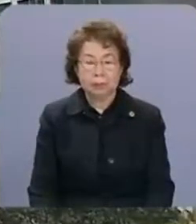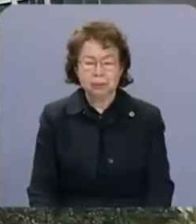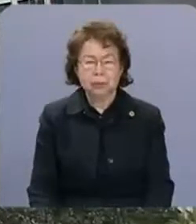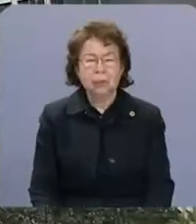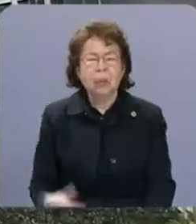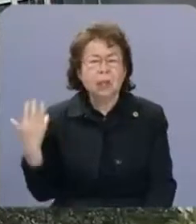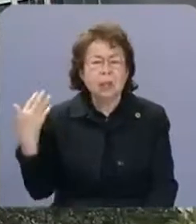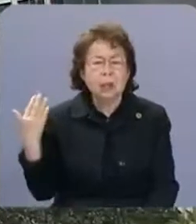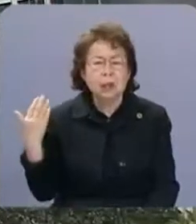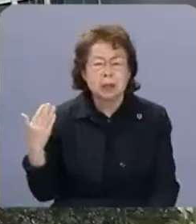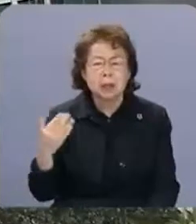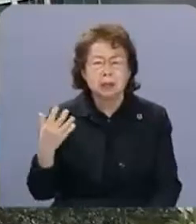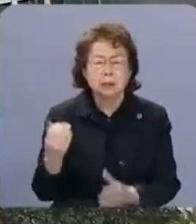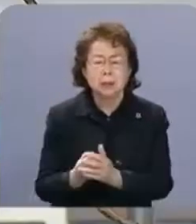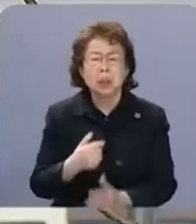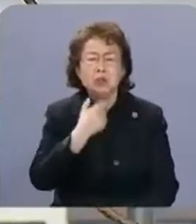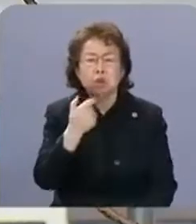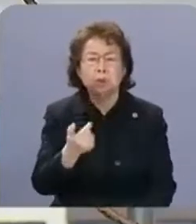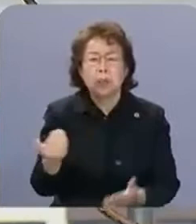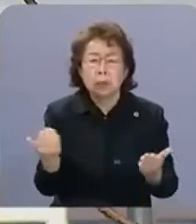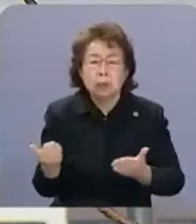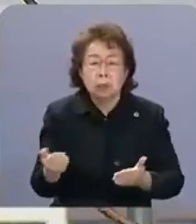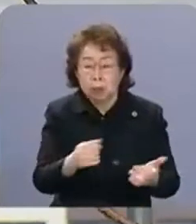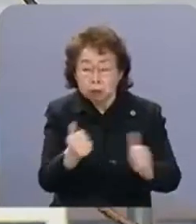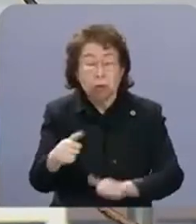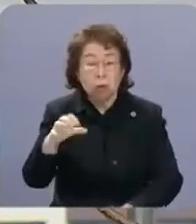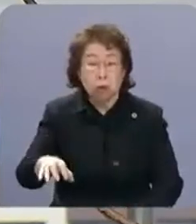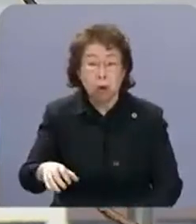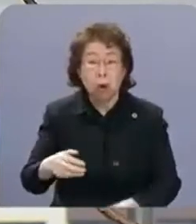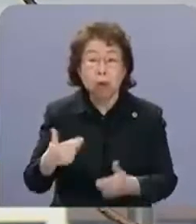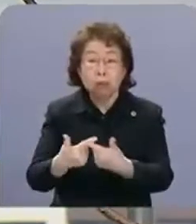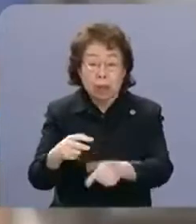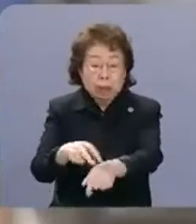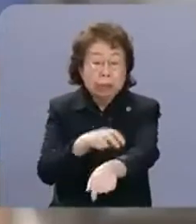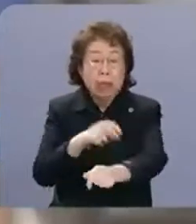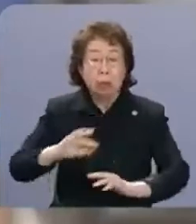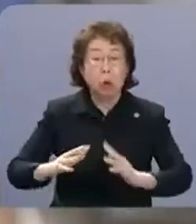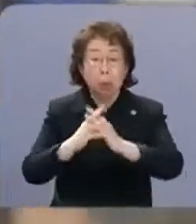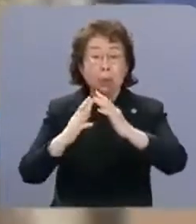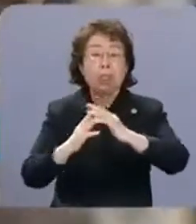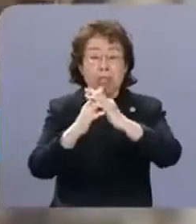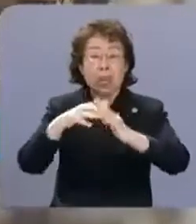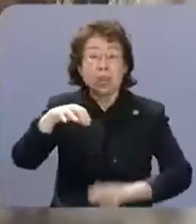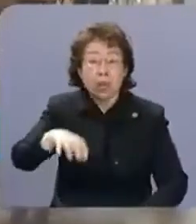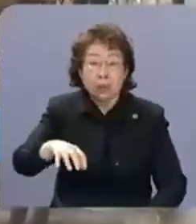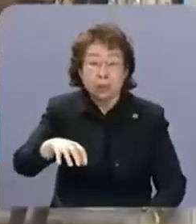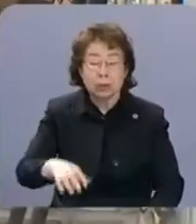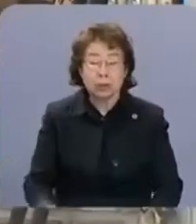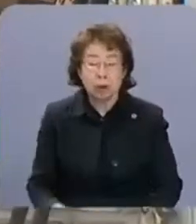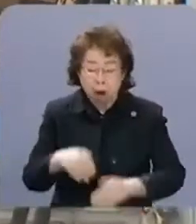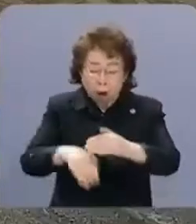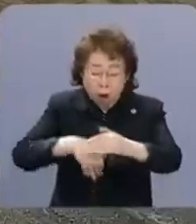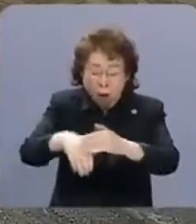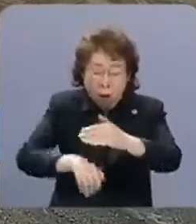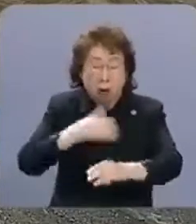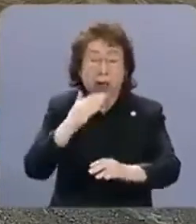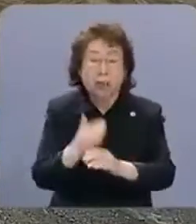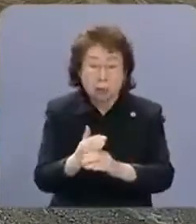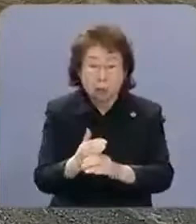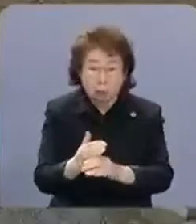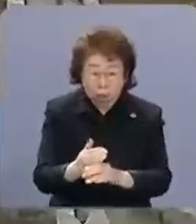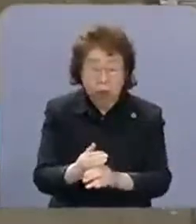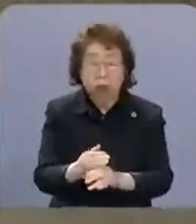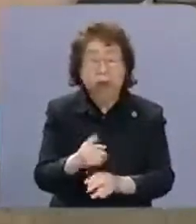지난 23일 60대 노동자가 숨진 부산 기장군의 한 오피스텔 공사장 입니다 터파기 공사를 나더니 곳에서